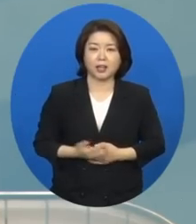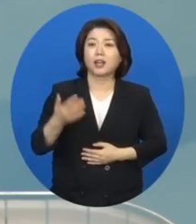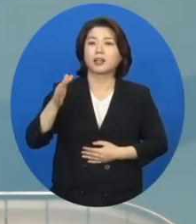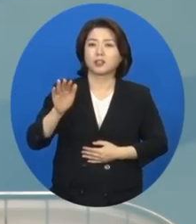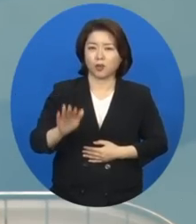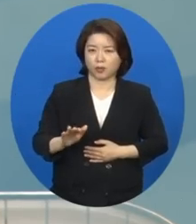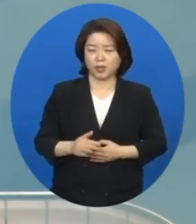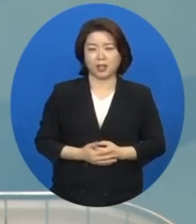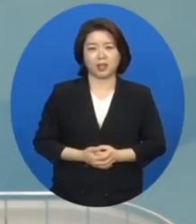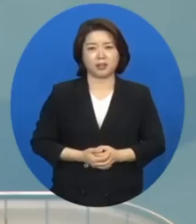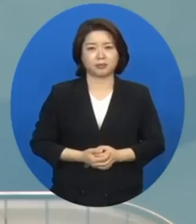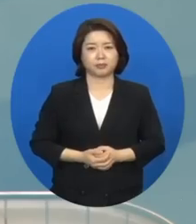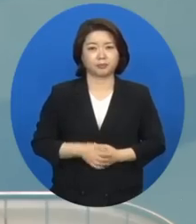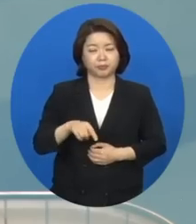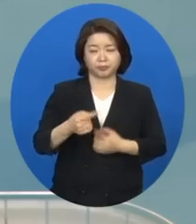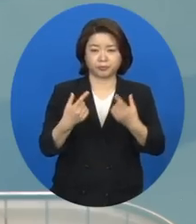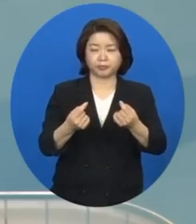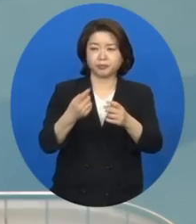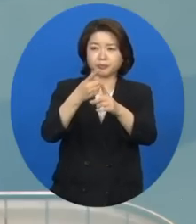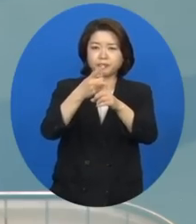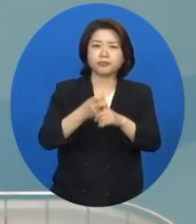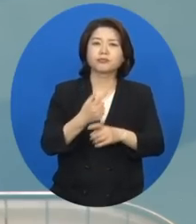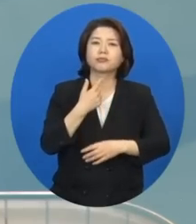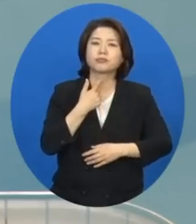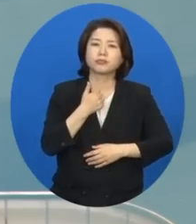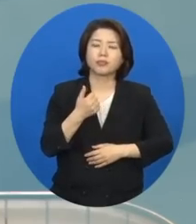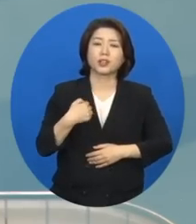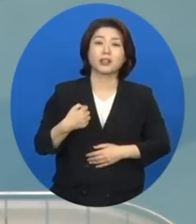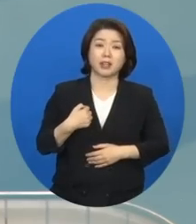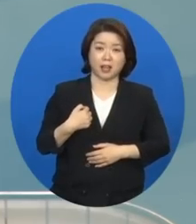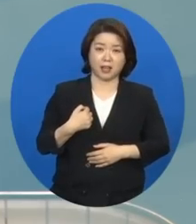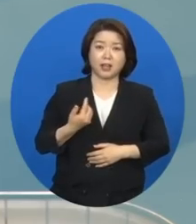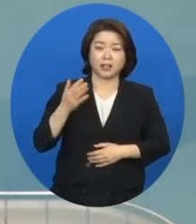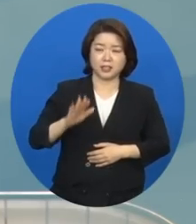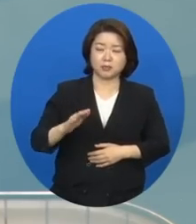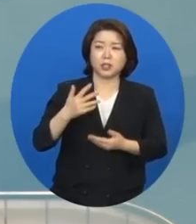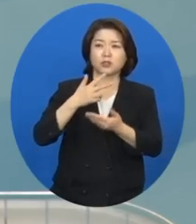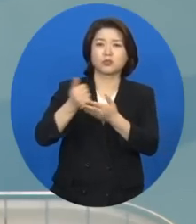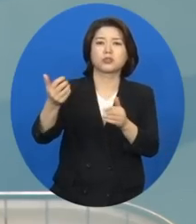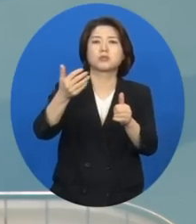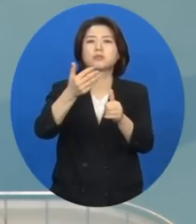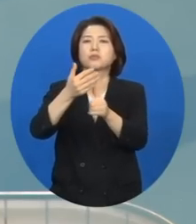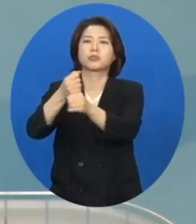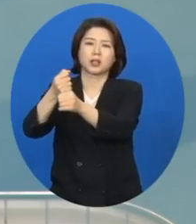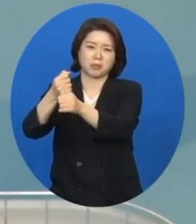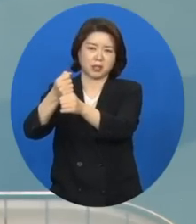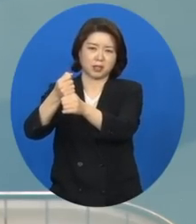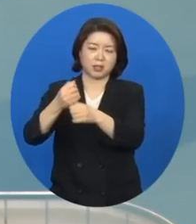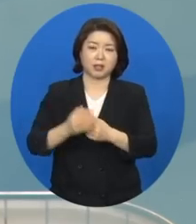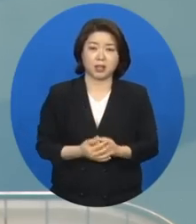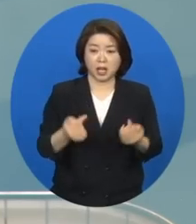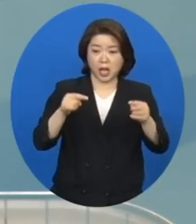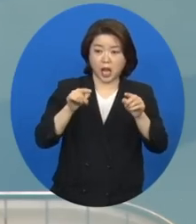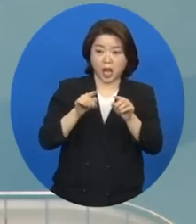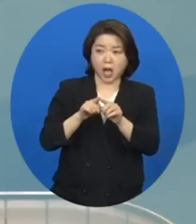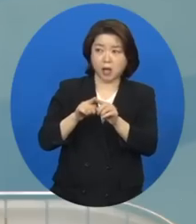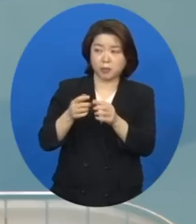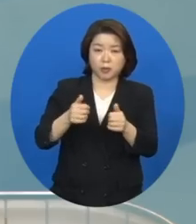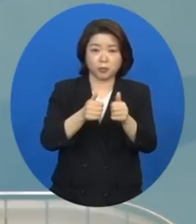그런데요, 이렇게 원수 같은 목사를 주님께서 붙잡으시는 거예요. 함께 하시는